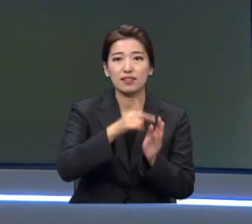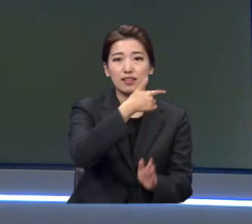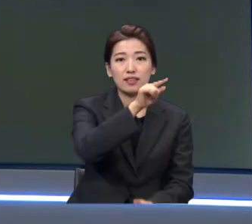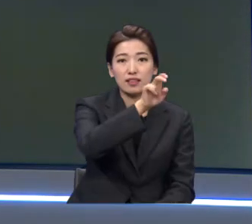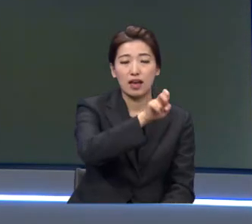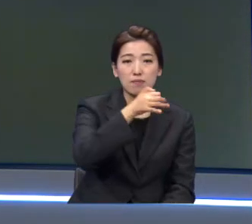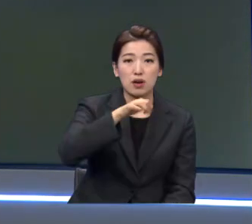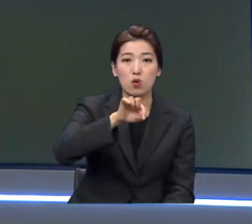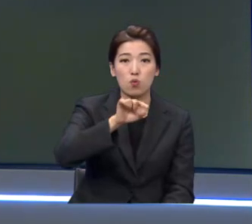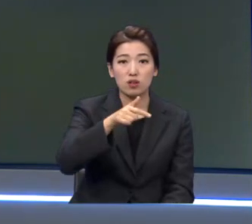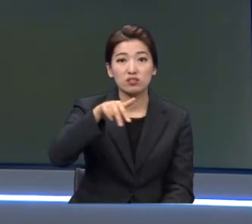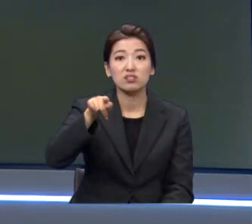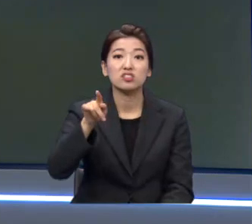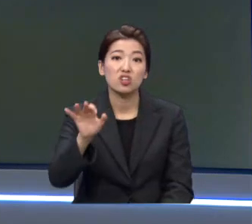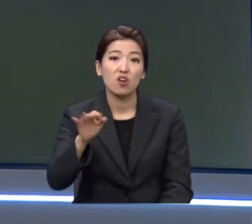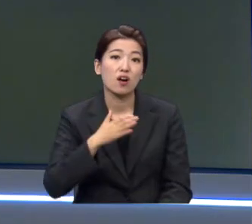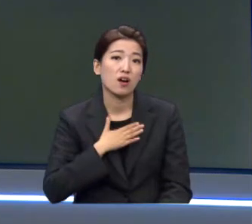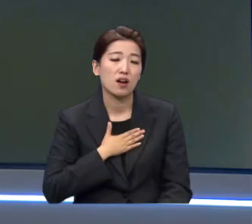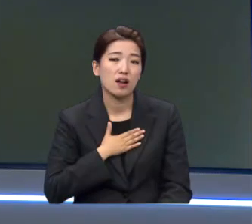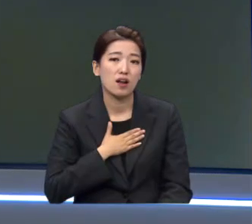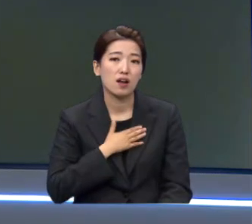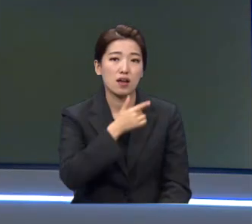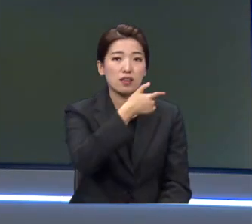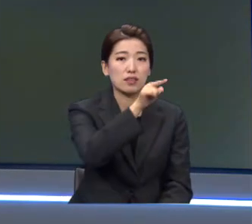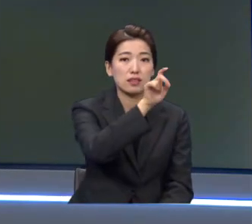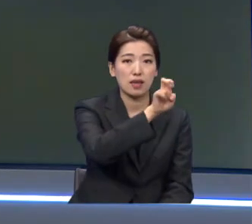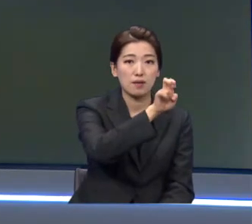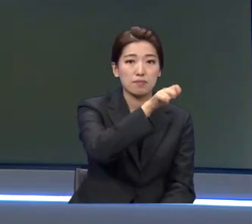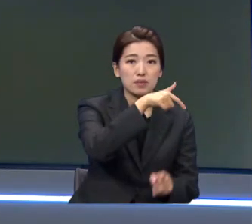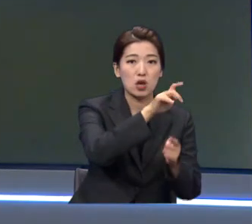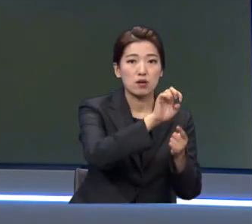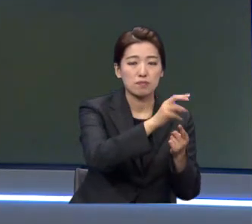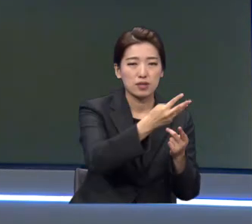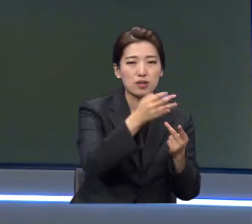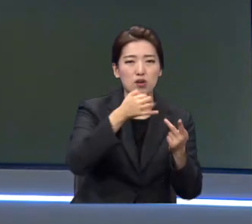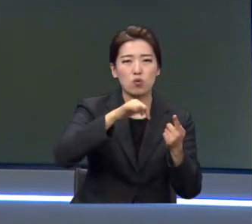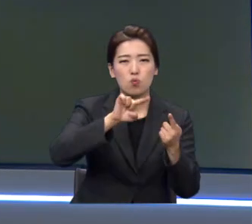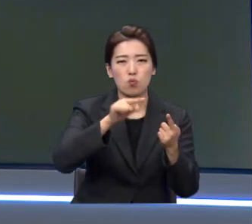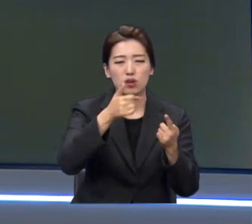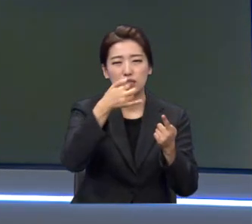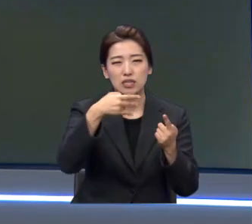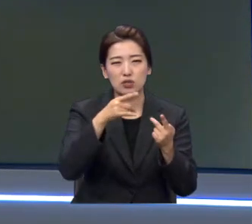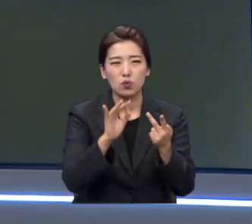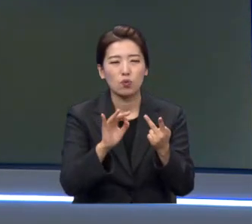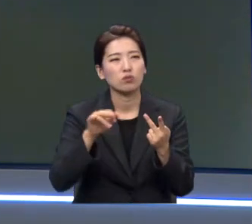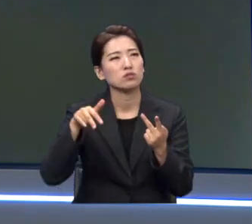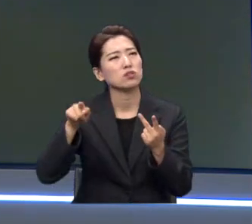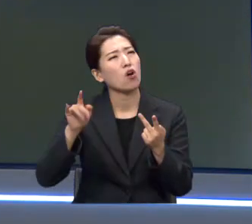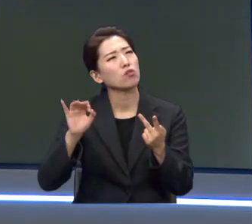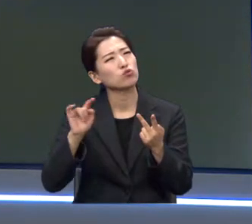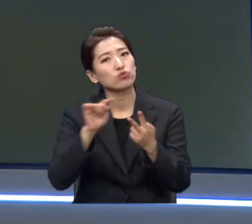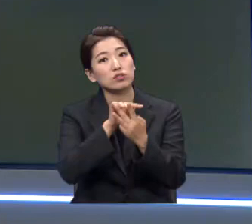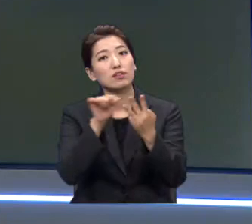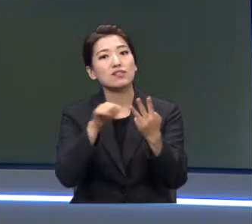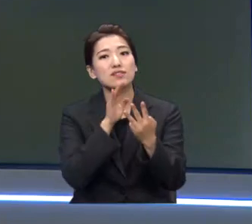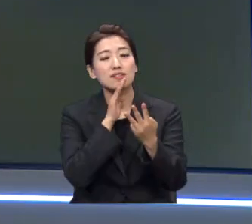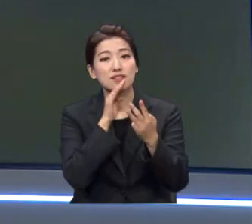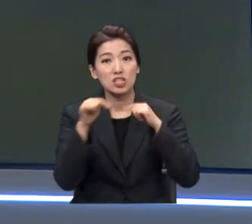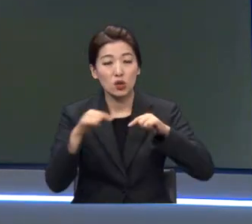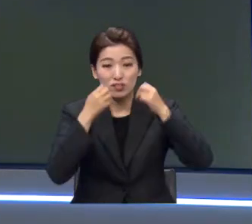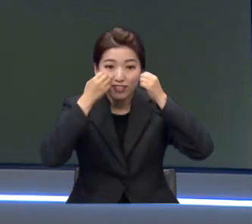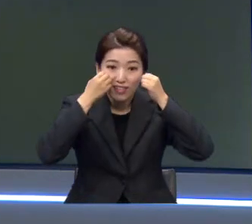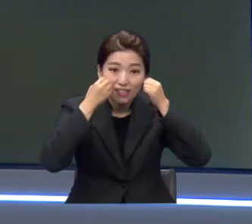원일용 정병구이 남원 정이라고 불리면서 소장파네 정말 풋풋한 그 당시 정말 정치의 어떤 새바람을 좀